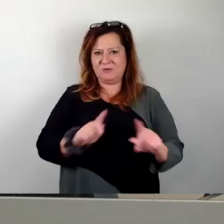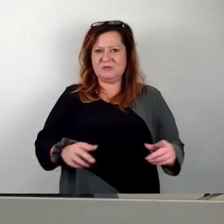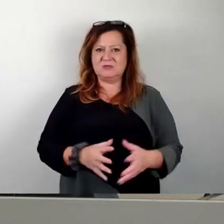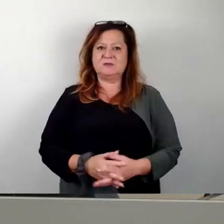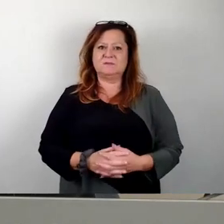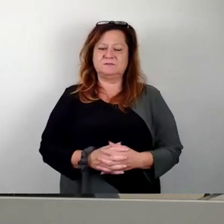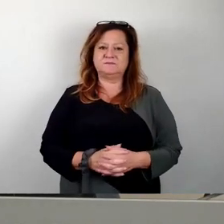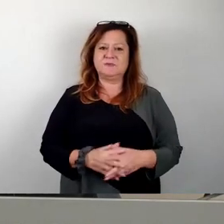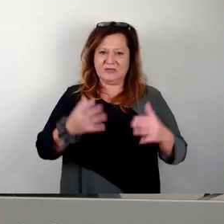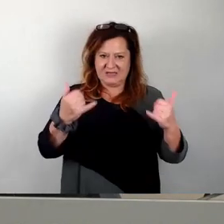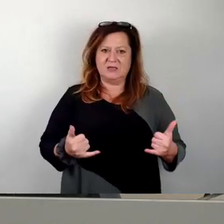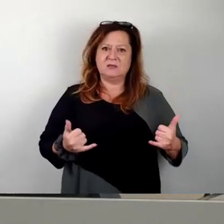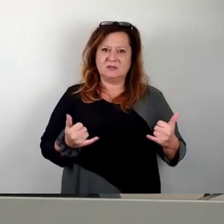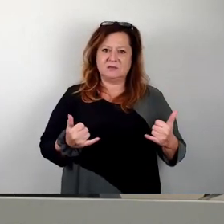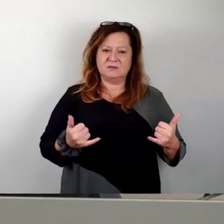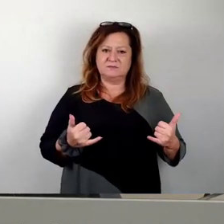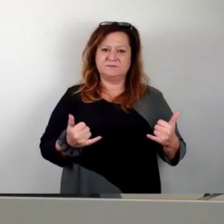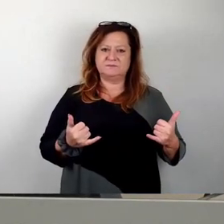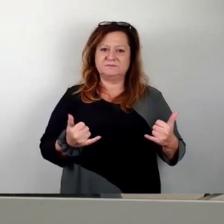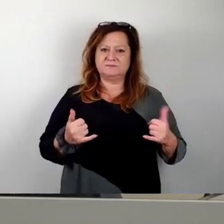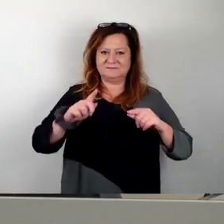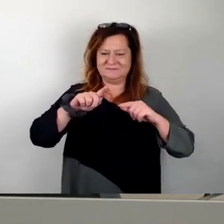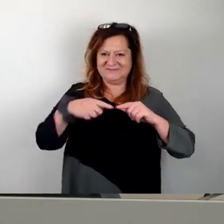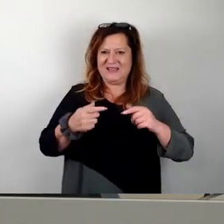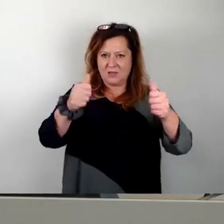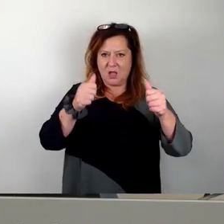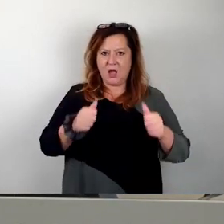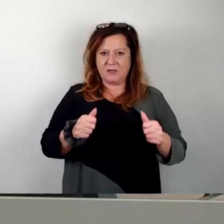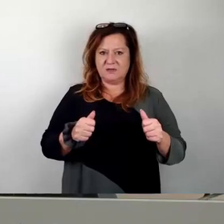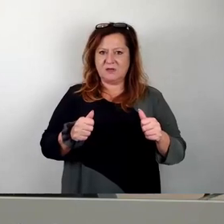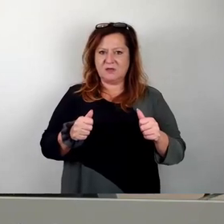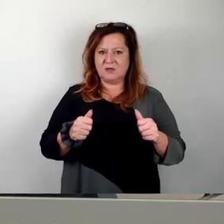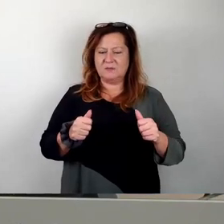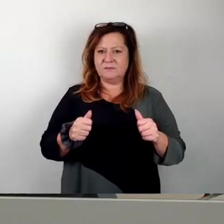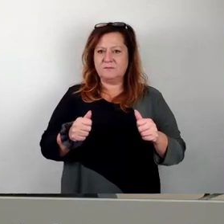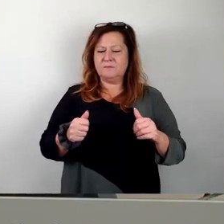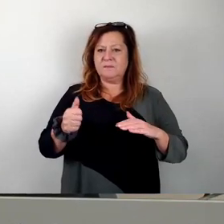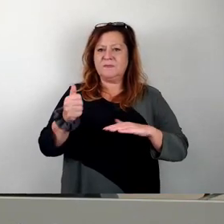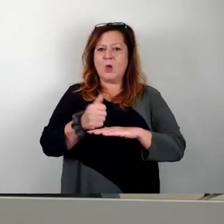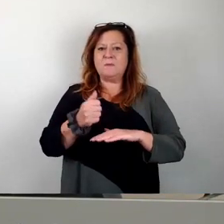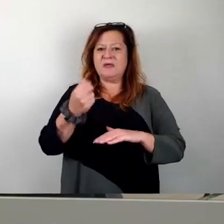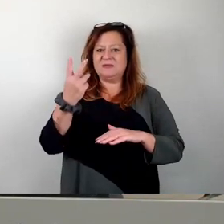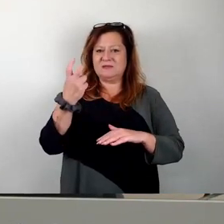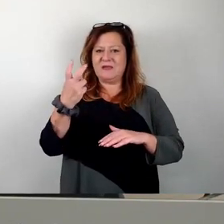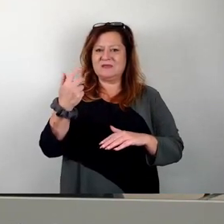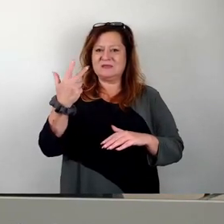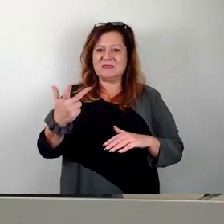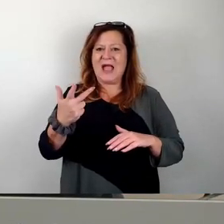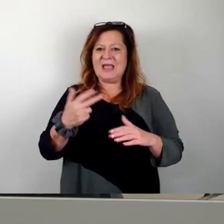Und wir kommen zum nächsten Antrag, Top 20 3, Einrichtung eines Speakers Corners